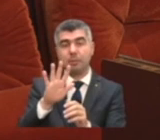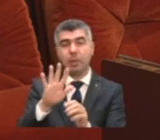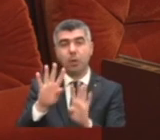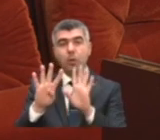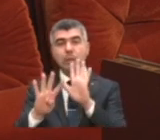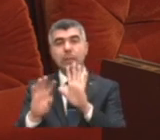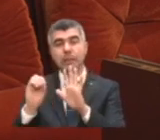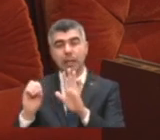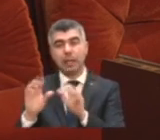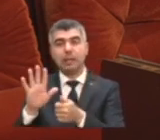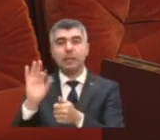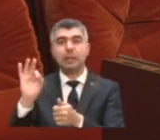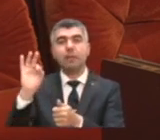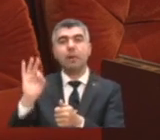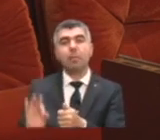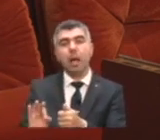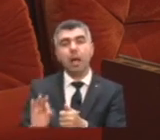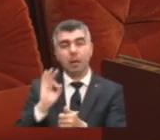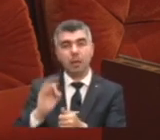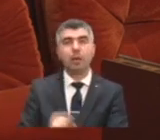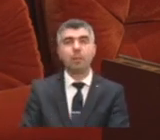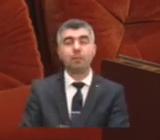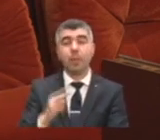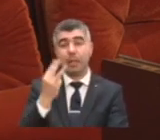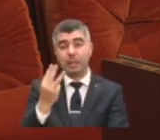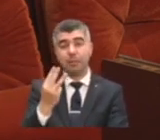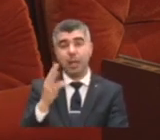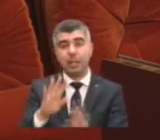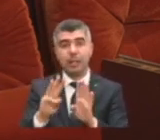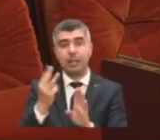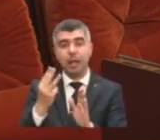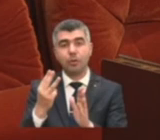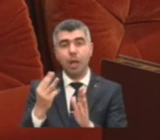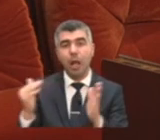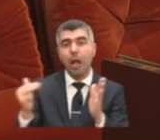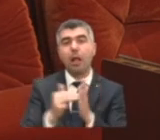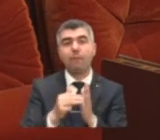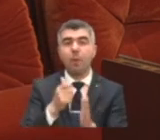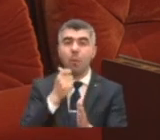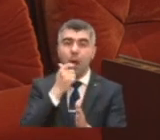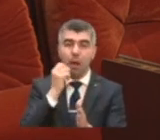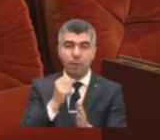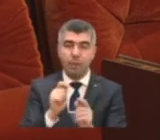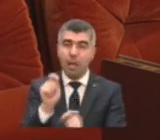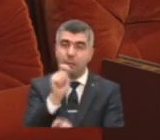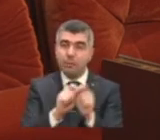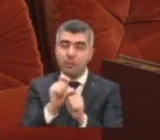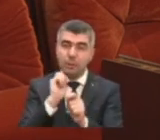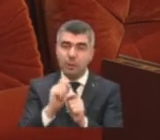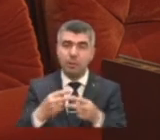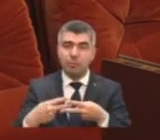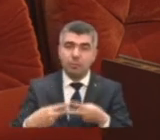أي 60%، واحد النسبة ديال 60% من أصل 313 ألف رسم عقاري تمكنت المجموعة من